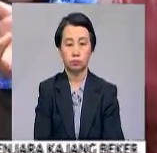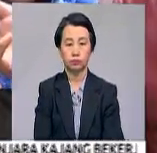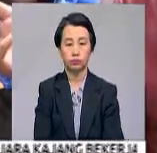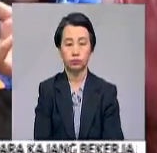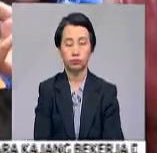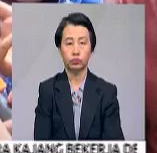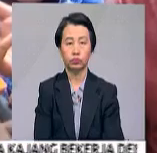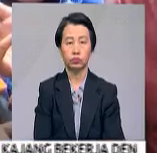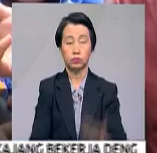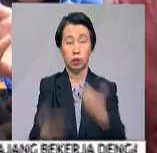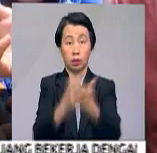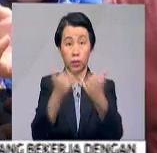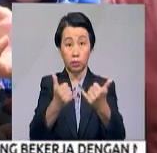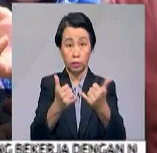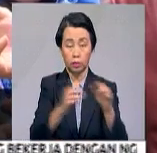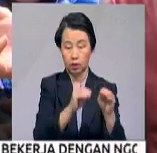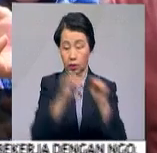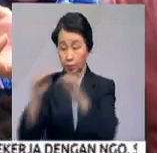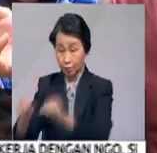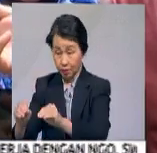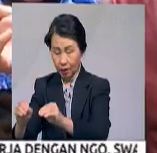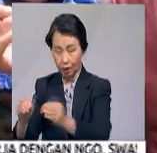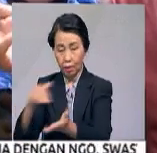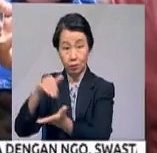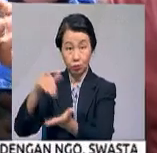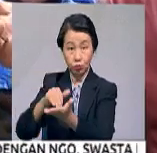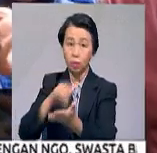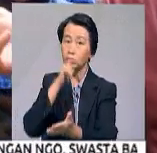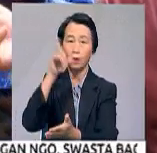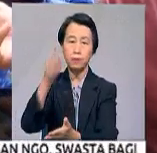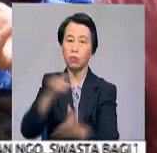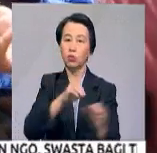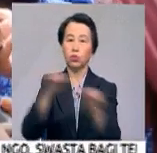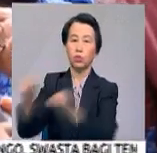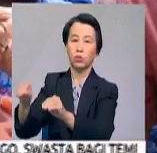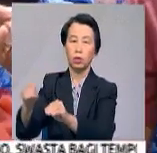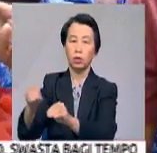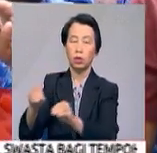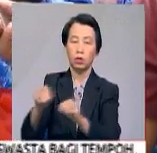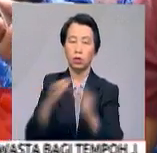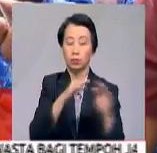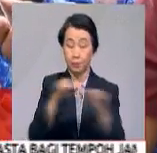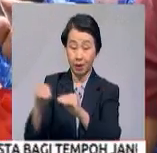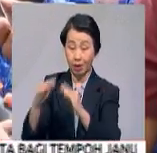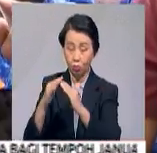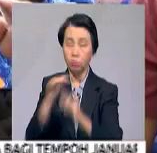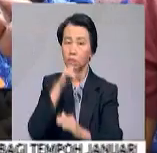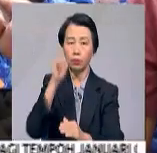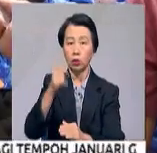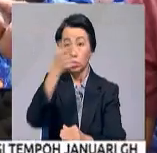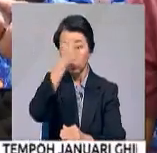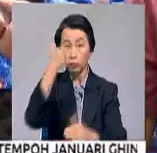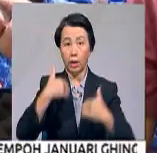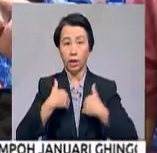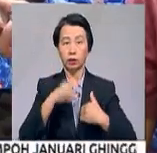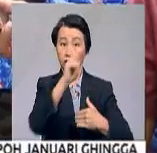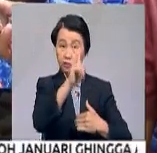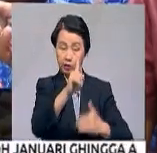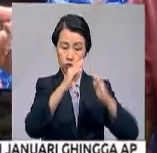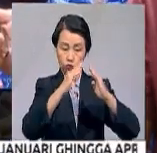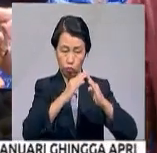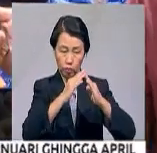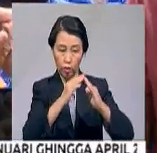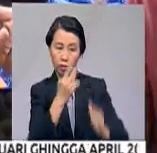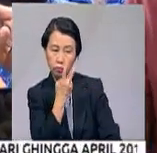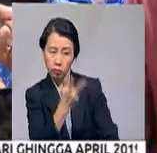Kat ni untuk pemindahan tidak diperlukan lagi disebabkan ada sebuah rumah yang kita